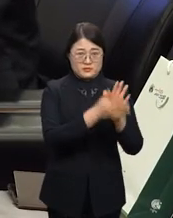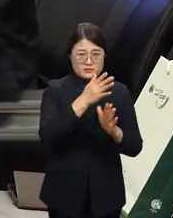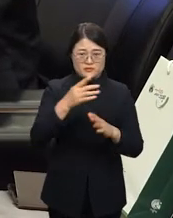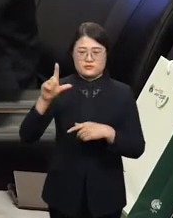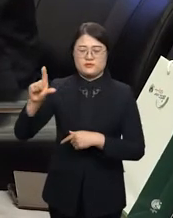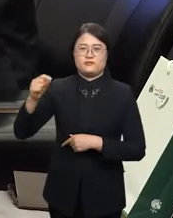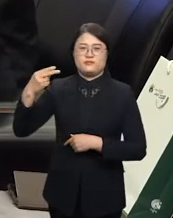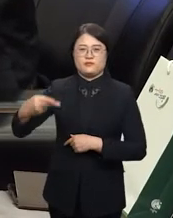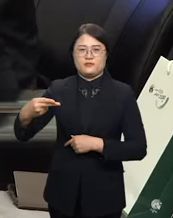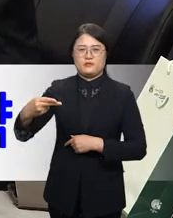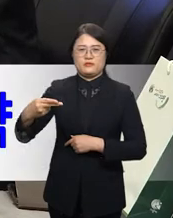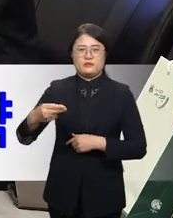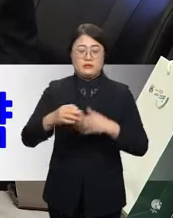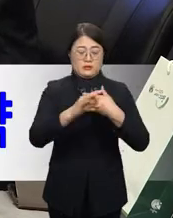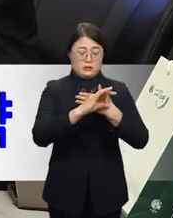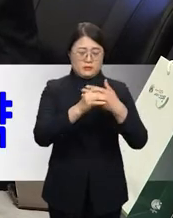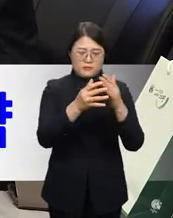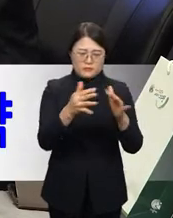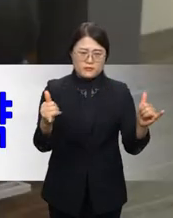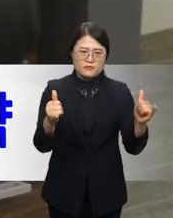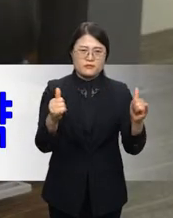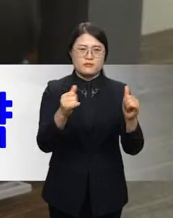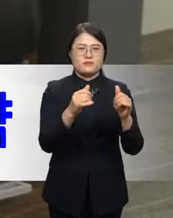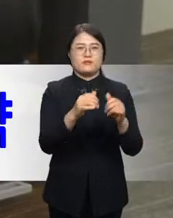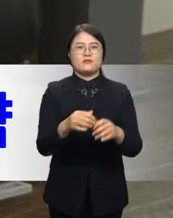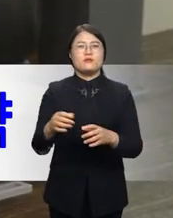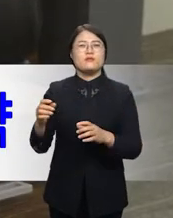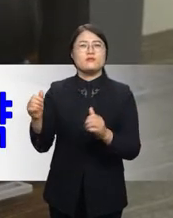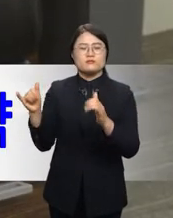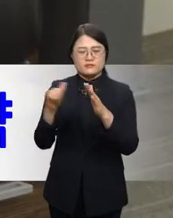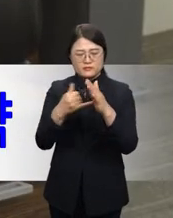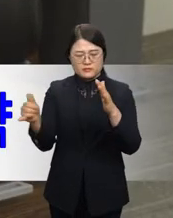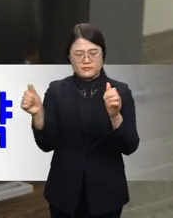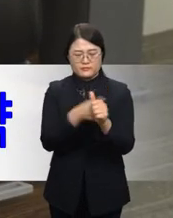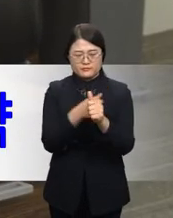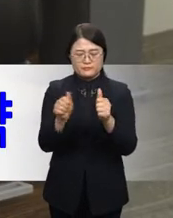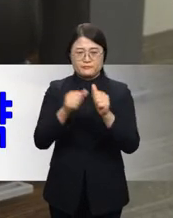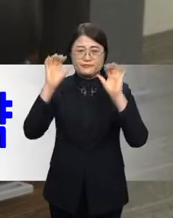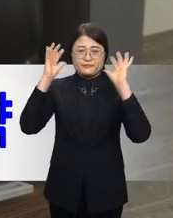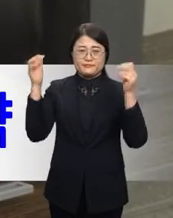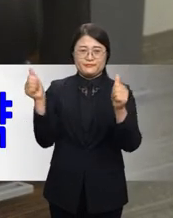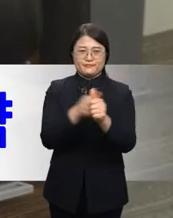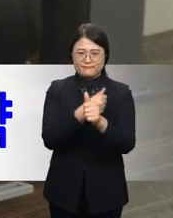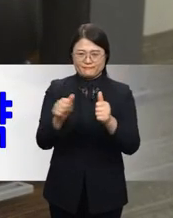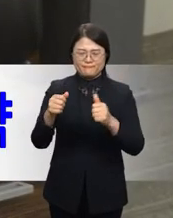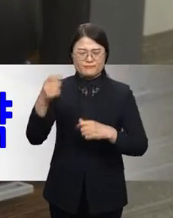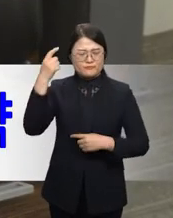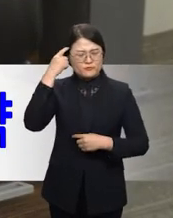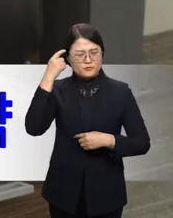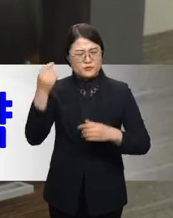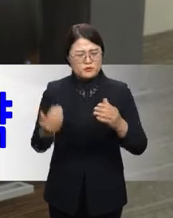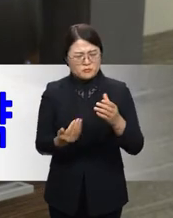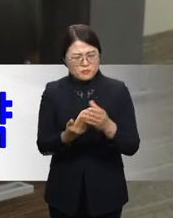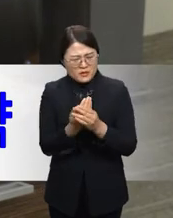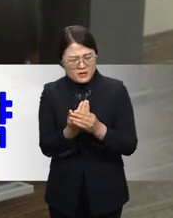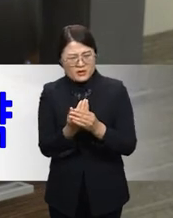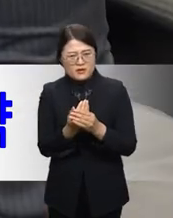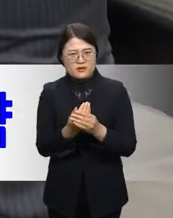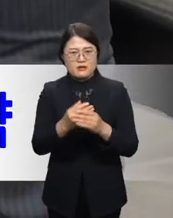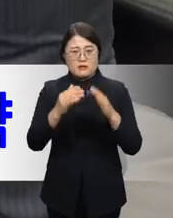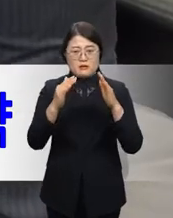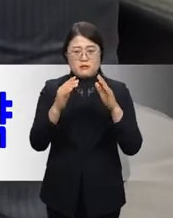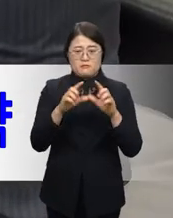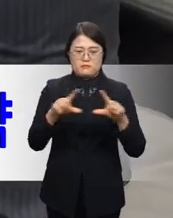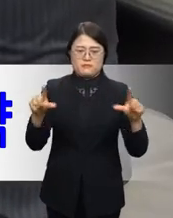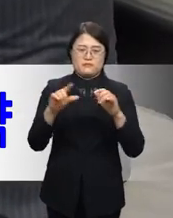의왕시와 LH는 관내 임대아파트 입주민의 가정폭력, 아동학대, 정신건강 등의 문제로